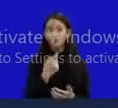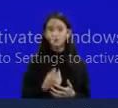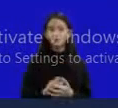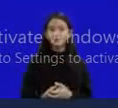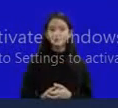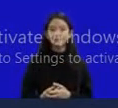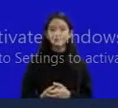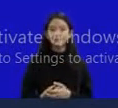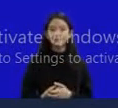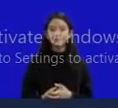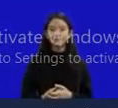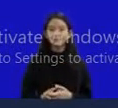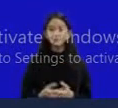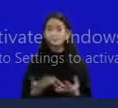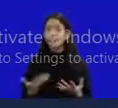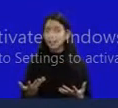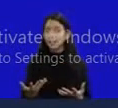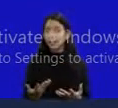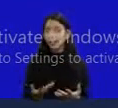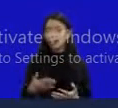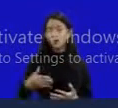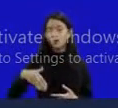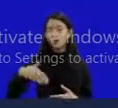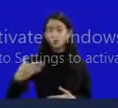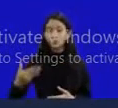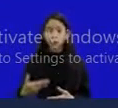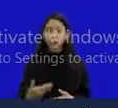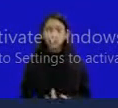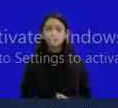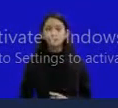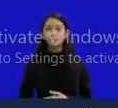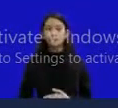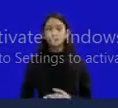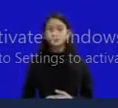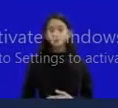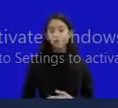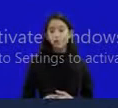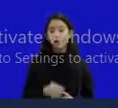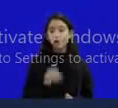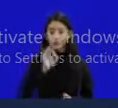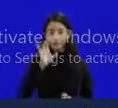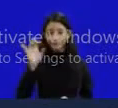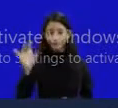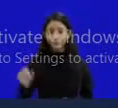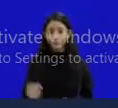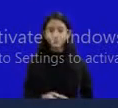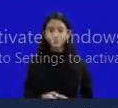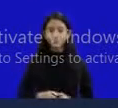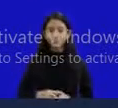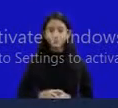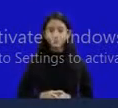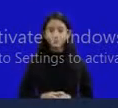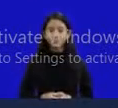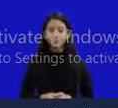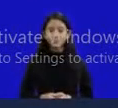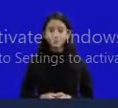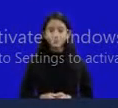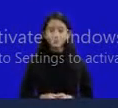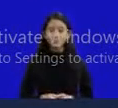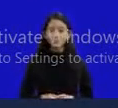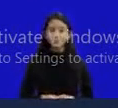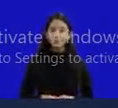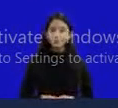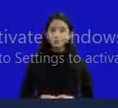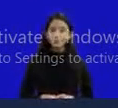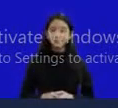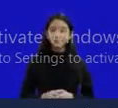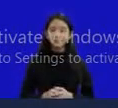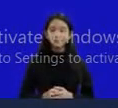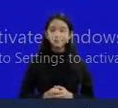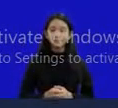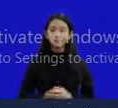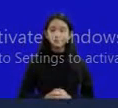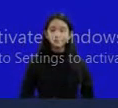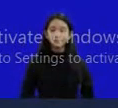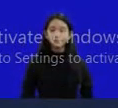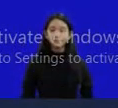tetap tatap muka di mana moyang dilanjutkan belajar di rumah di Tibet